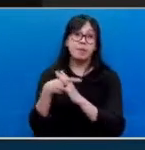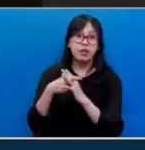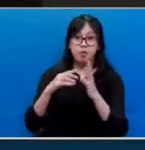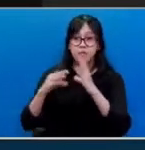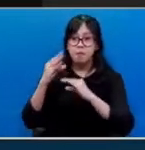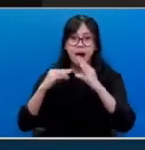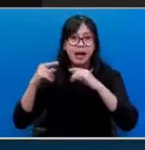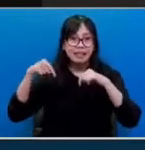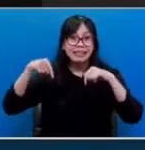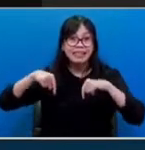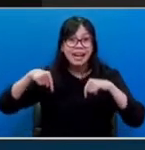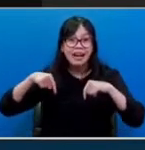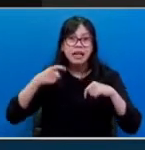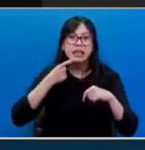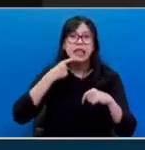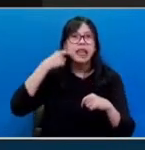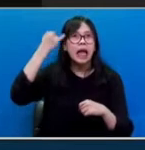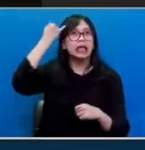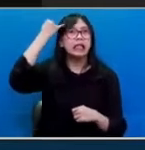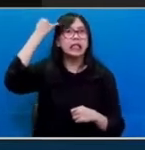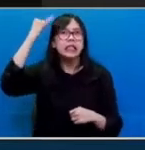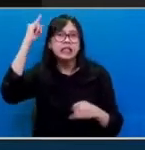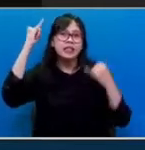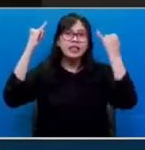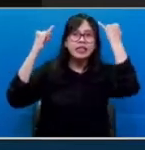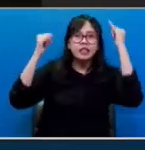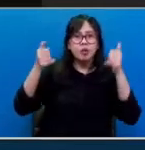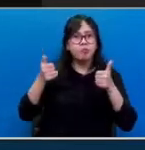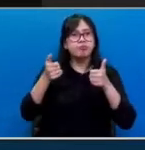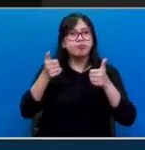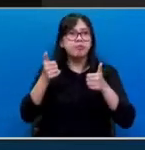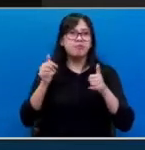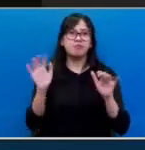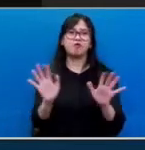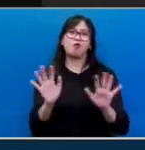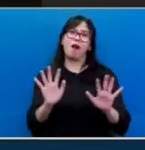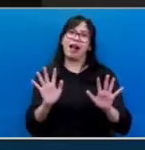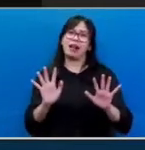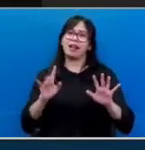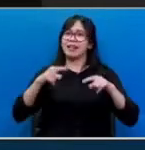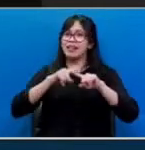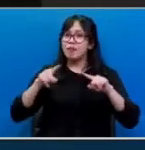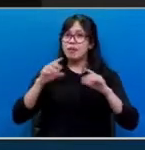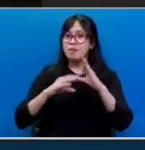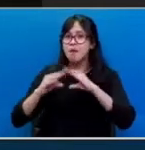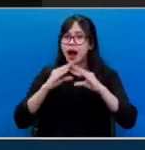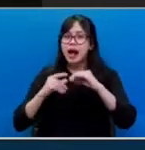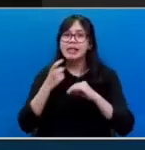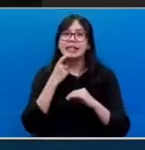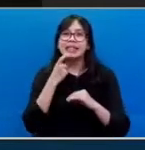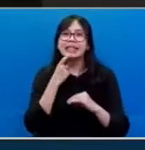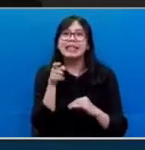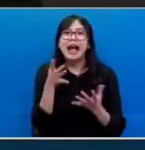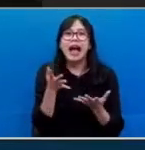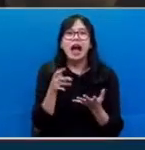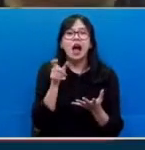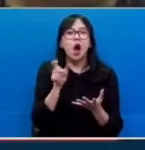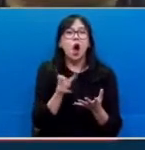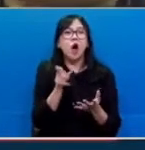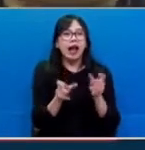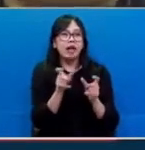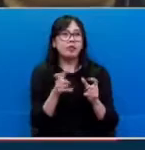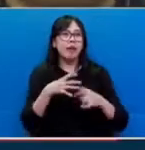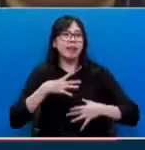lagi tapi bagaimana merebut e Simpati pemilih dengan ee gimik-gimik yang